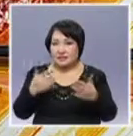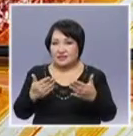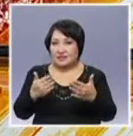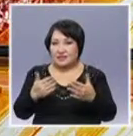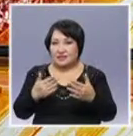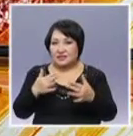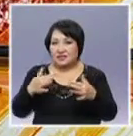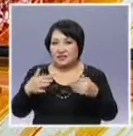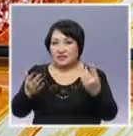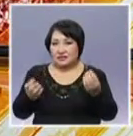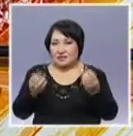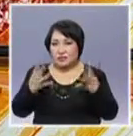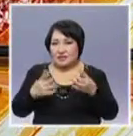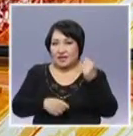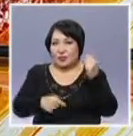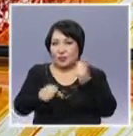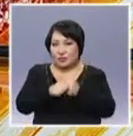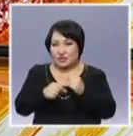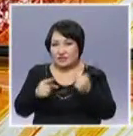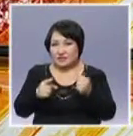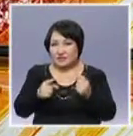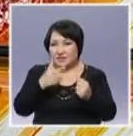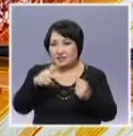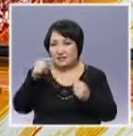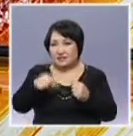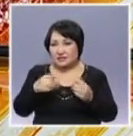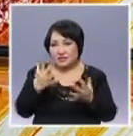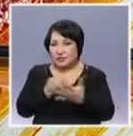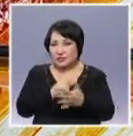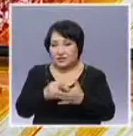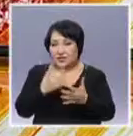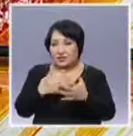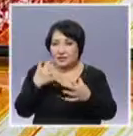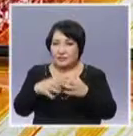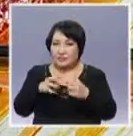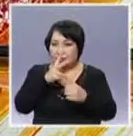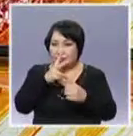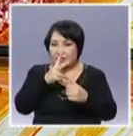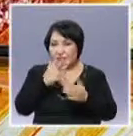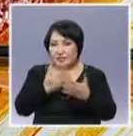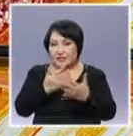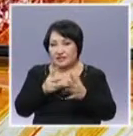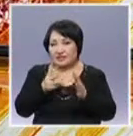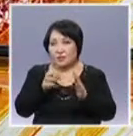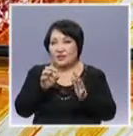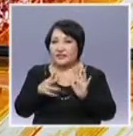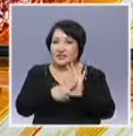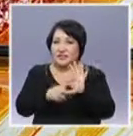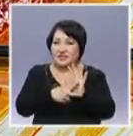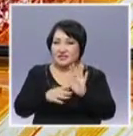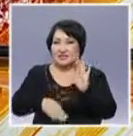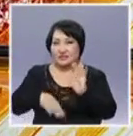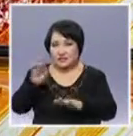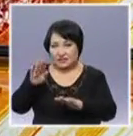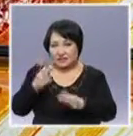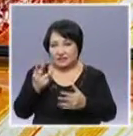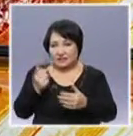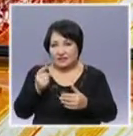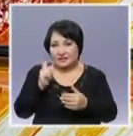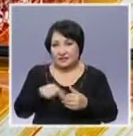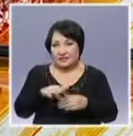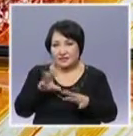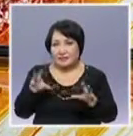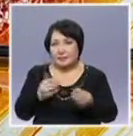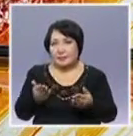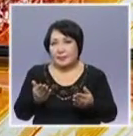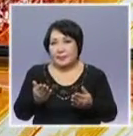не получает, там средняя зарплата колеблется от 80 до там и выше, да? Поэтому мы, к примеру, опять те